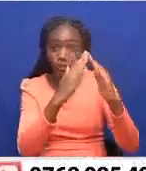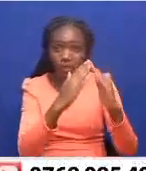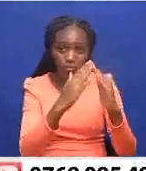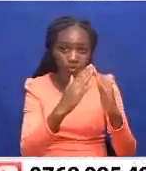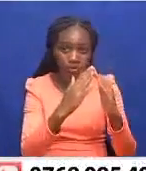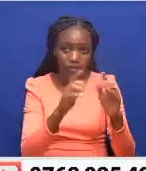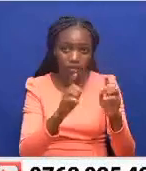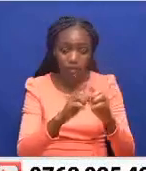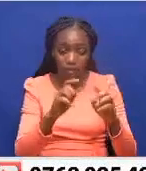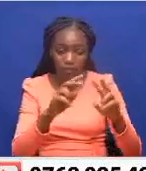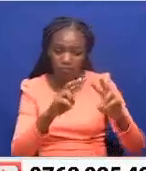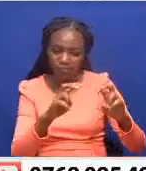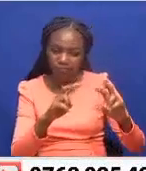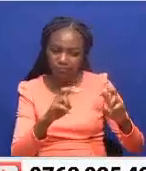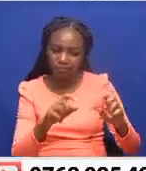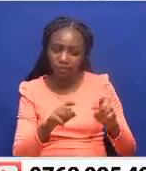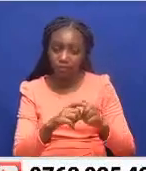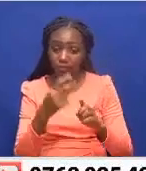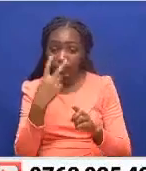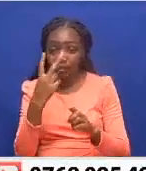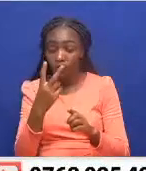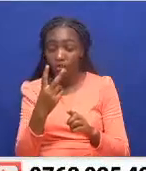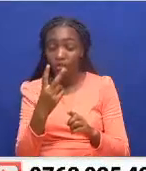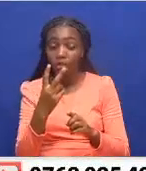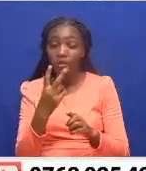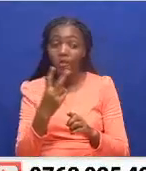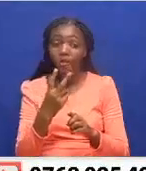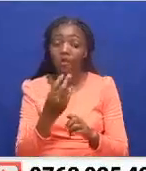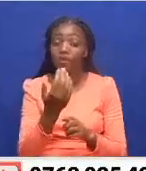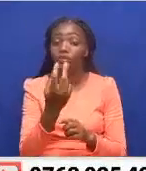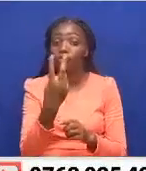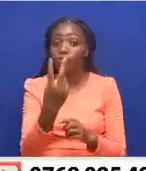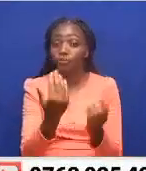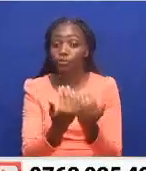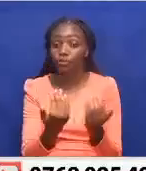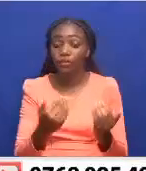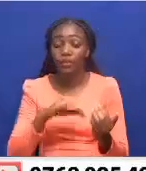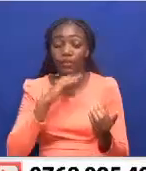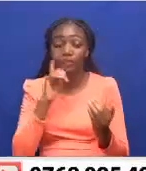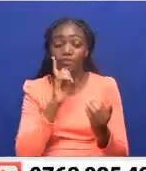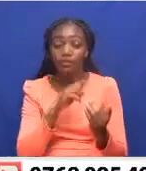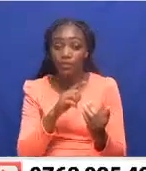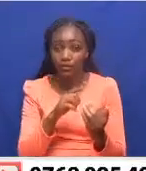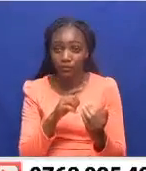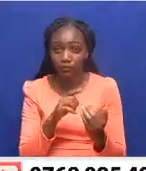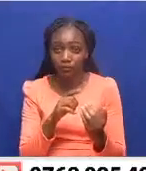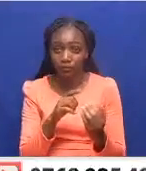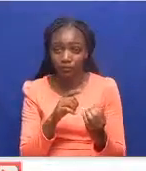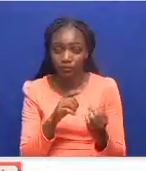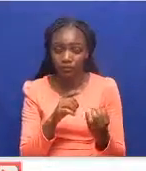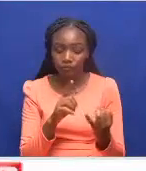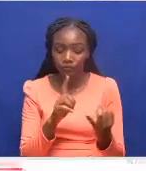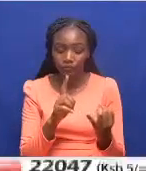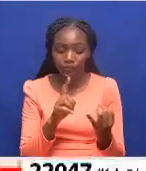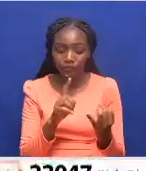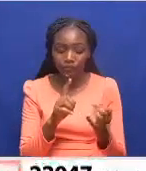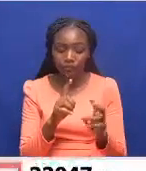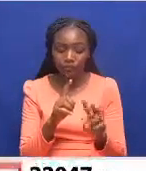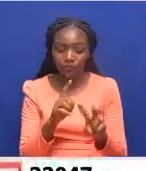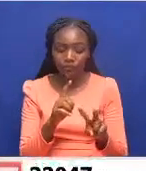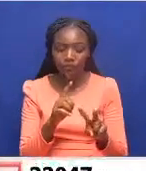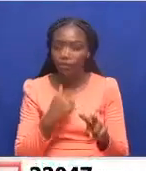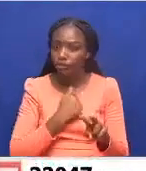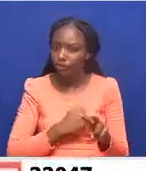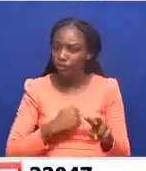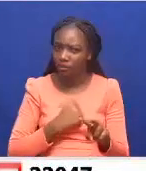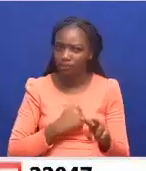ameua watoto na mama. Ameua watoto wawili na mtoto mmoja. Bado ako hai na